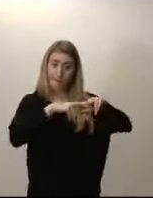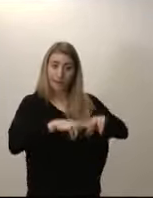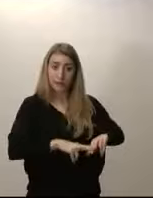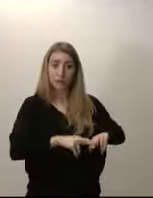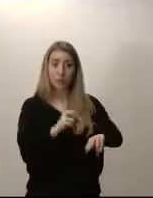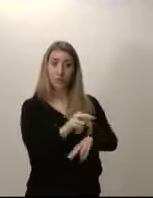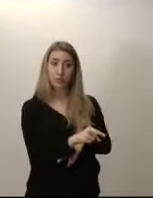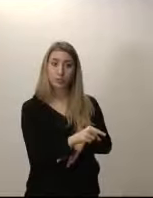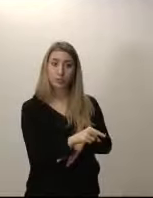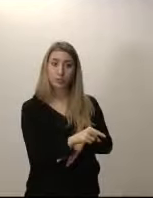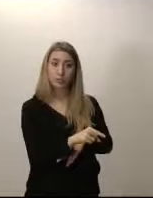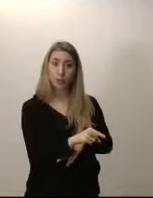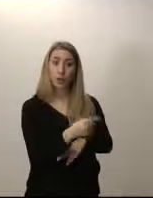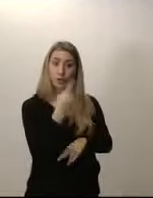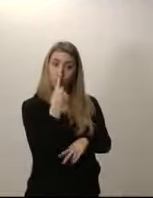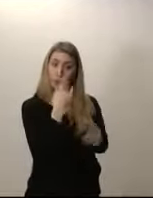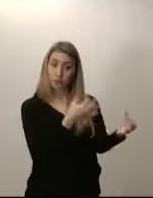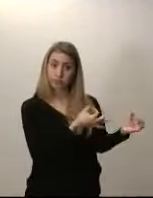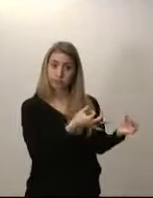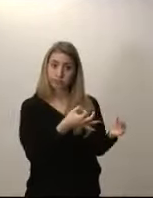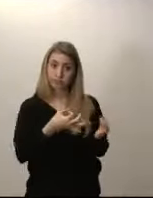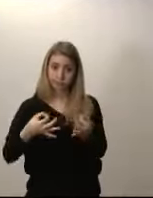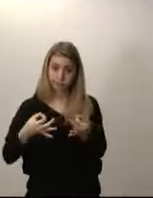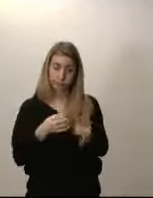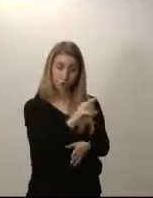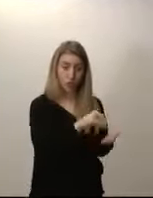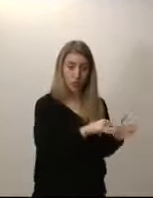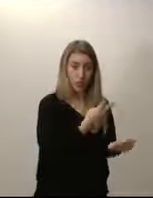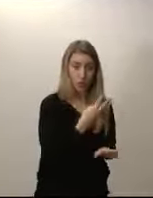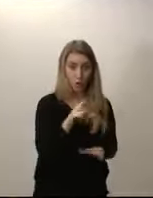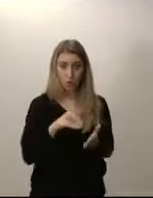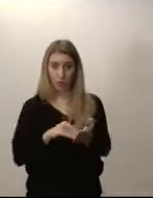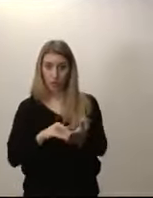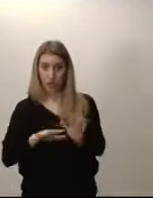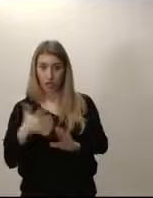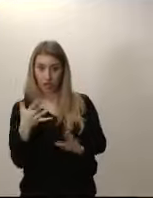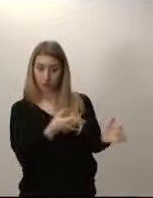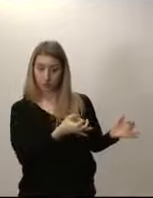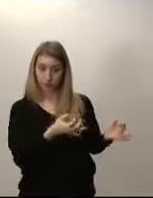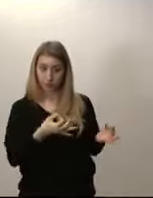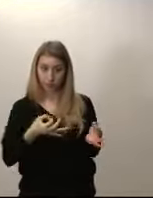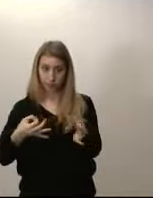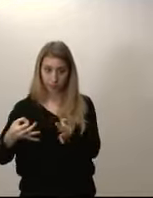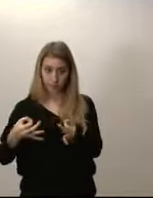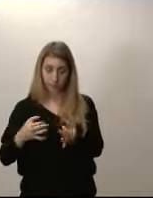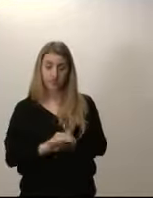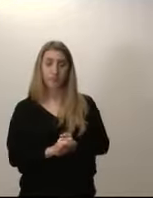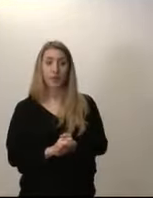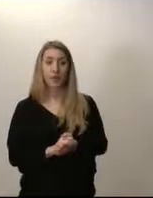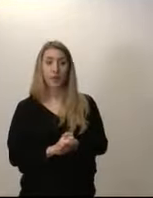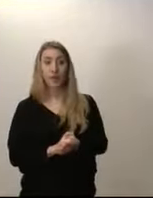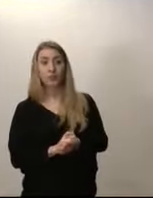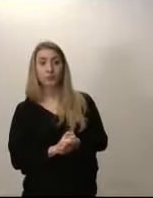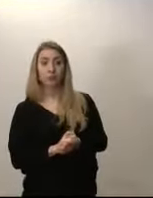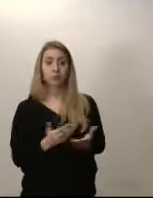est relativement stable entre 2014 et 2015, et en légère augmentation